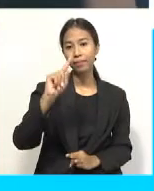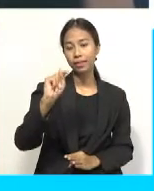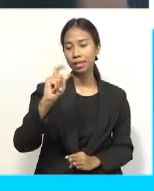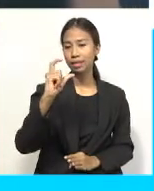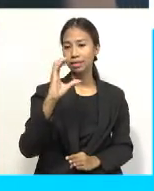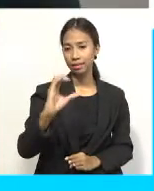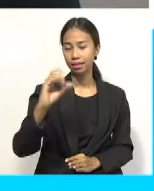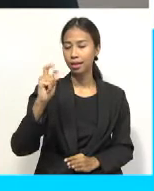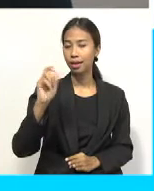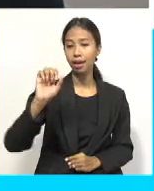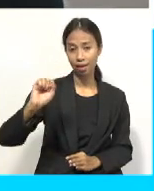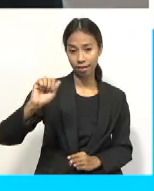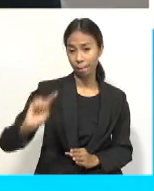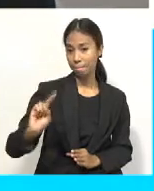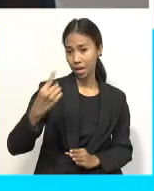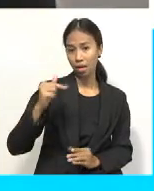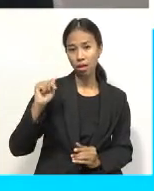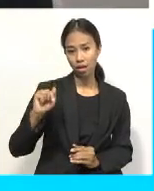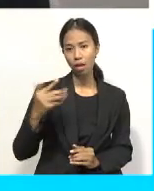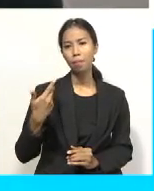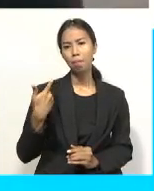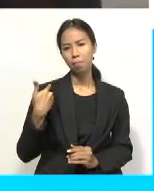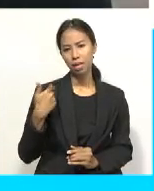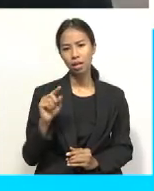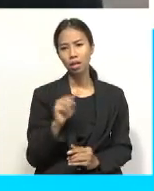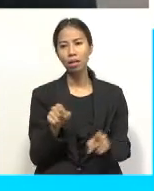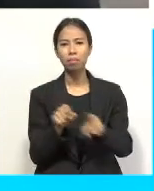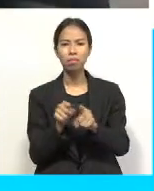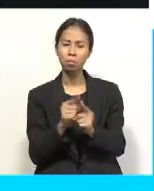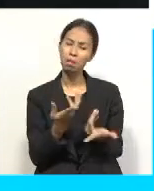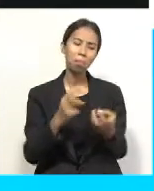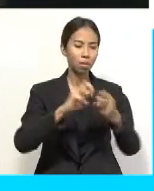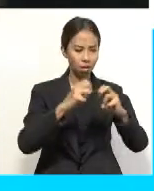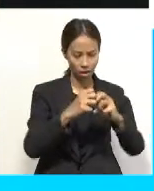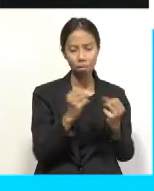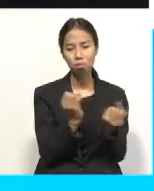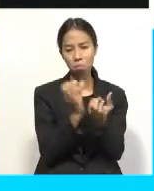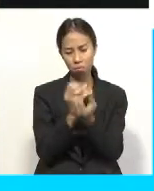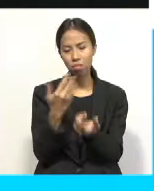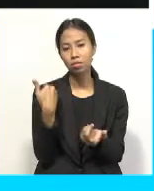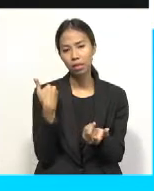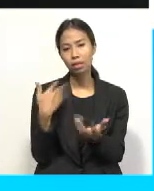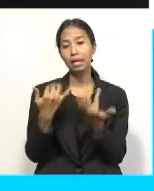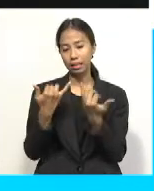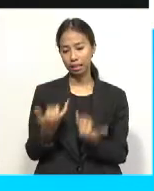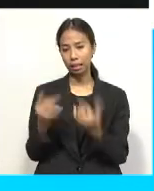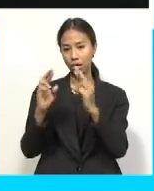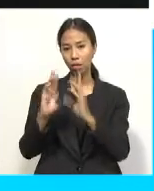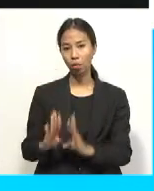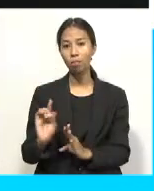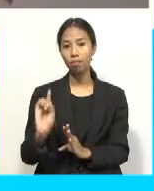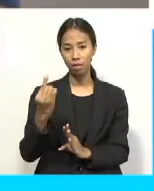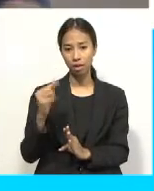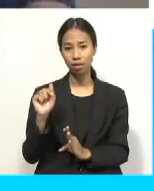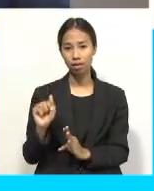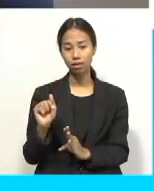ใหม่เนี่ยนะครับก็มีการกันที่กันเกิดขึ้นอยู่แล้วมีการวิ่งรอกสอบอยู่แล้วซึ่งการที่จัดระบบ TCAT นะครับเป็นไปตามนโ